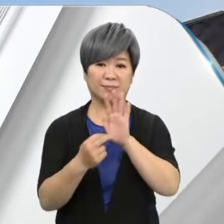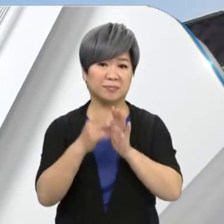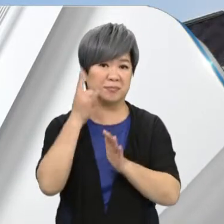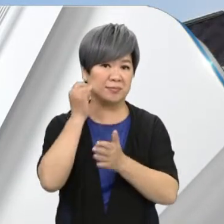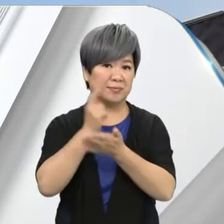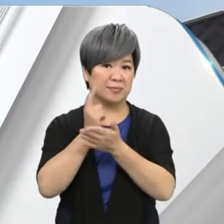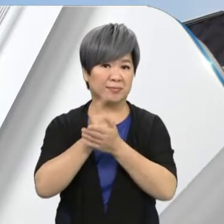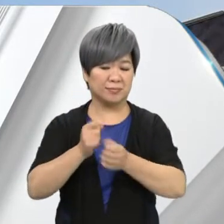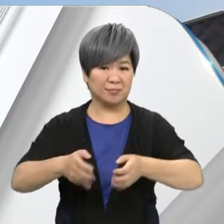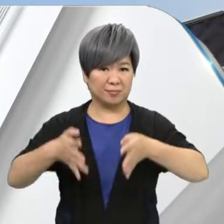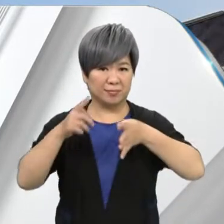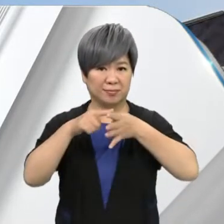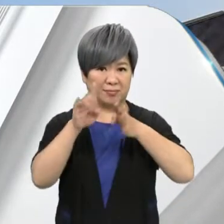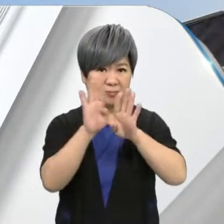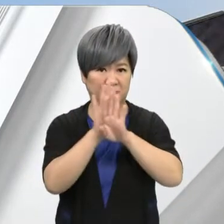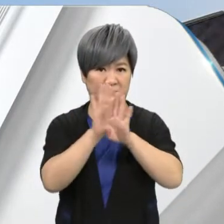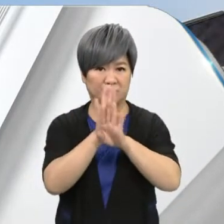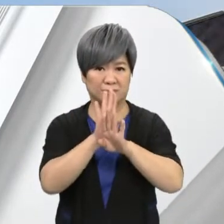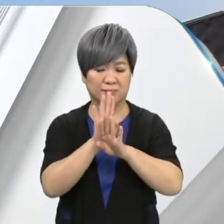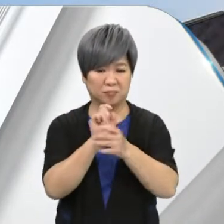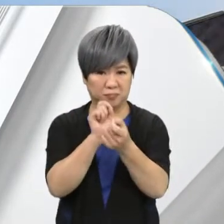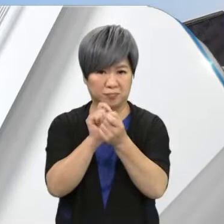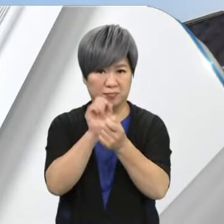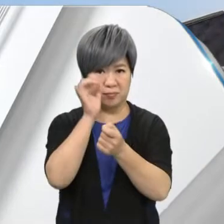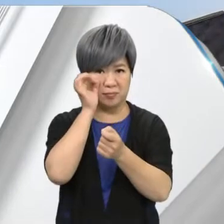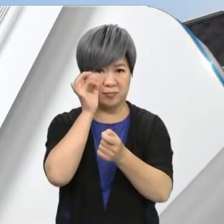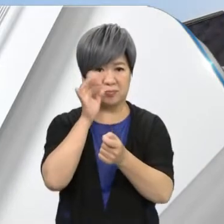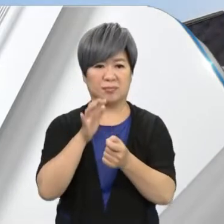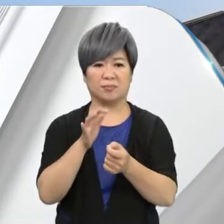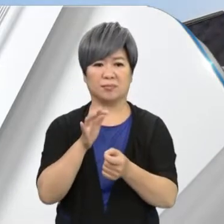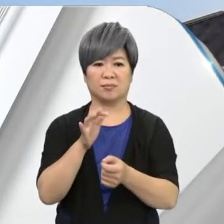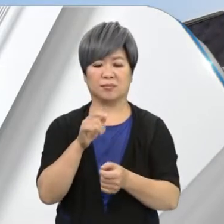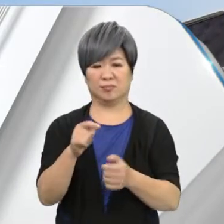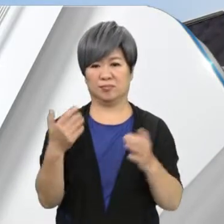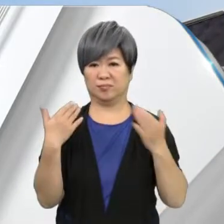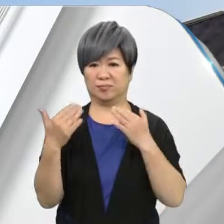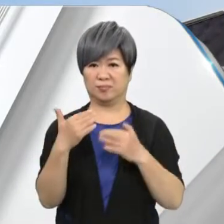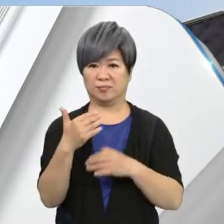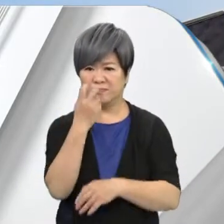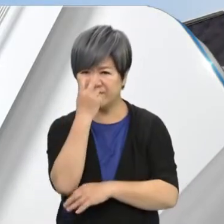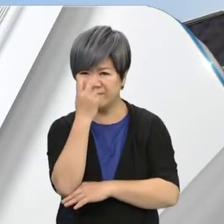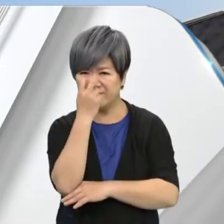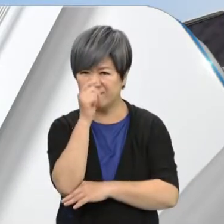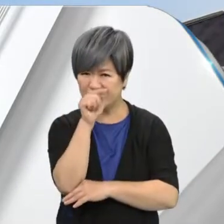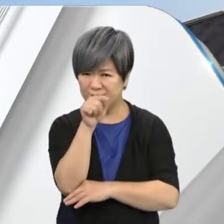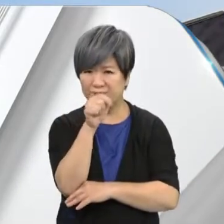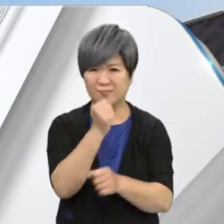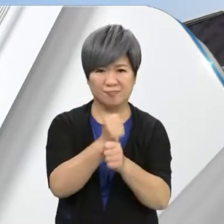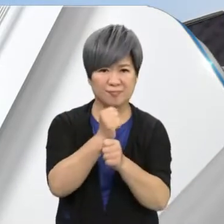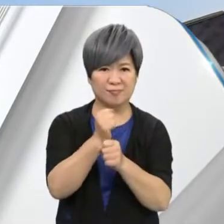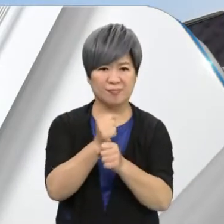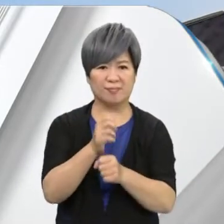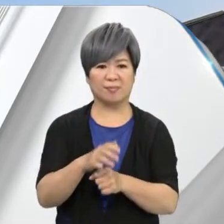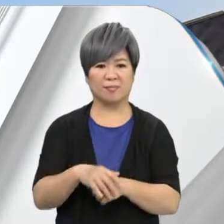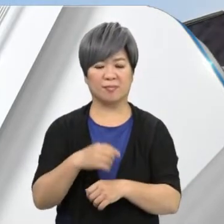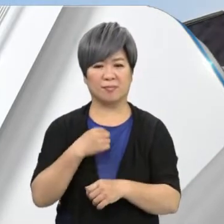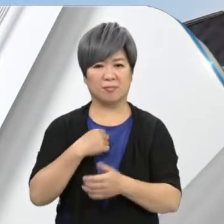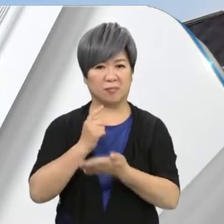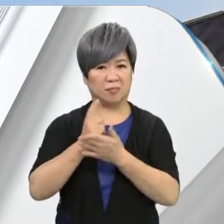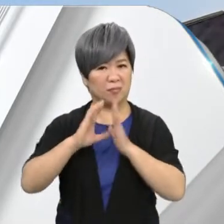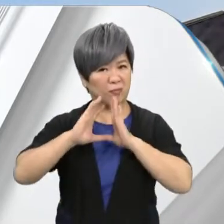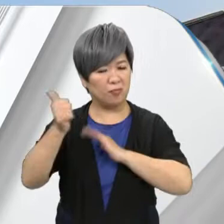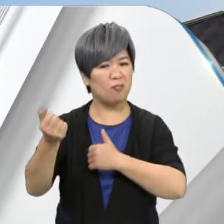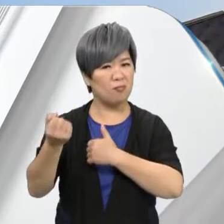四楼的窗户这里，四楼这外面这一间来监工，然后我每次回去就跟我报